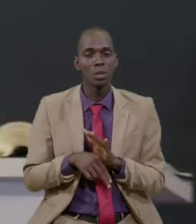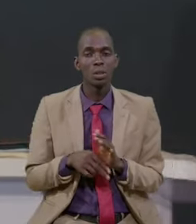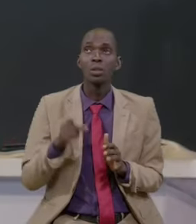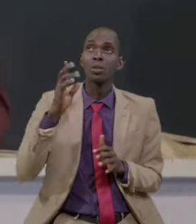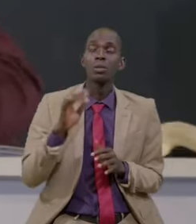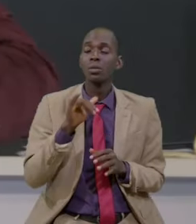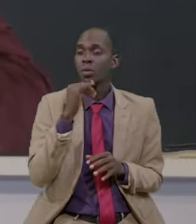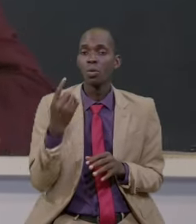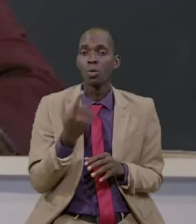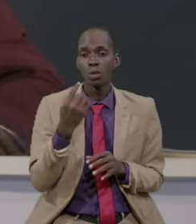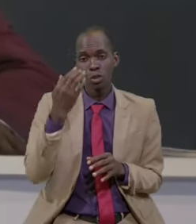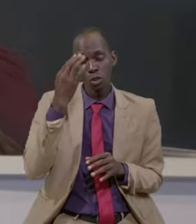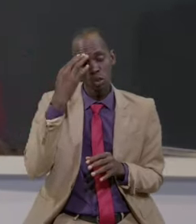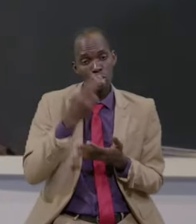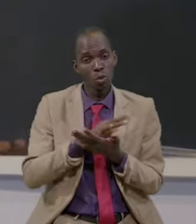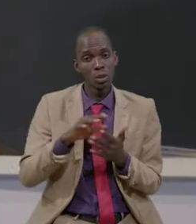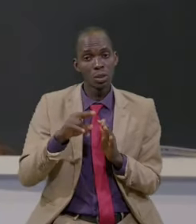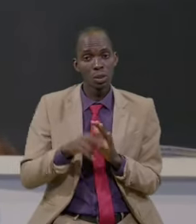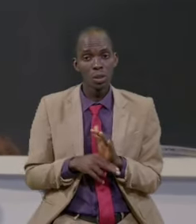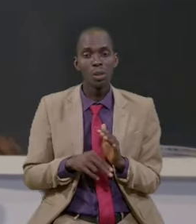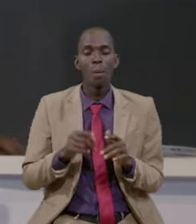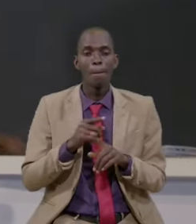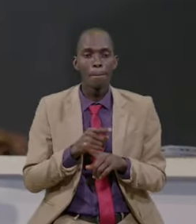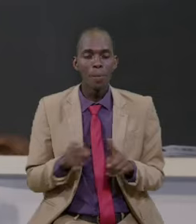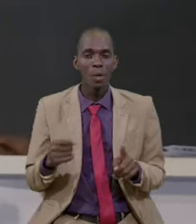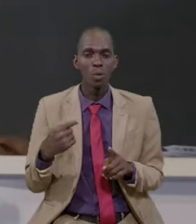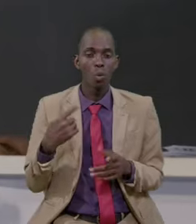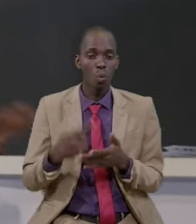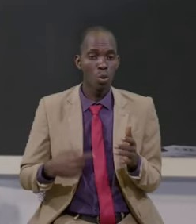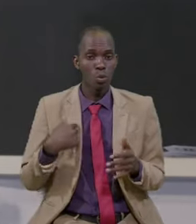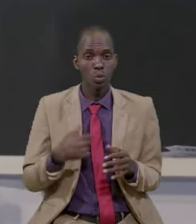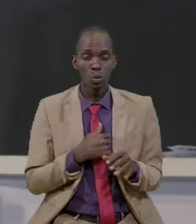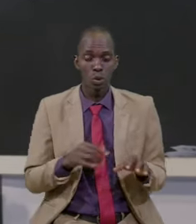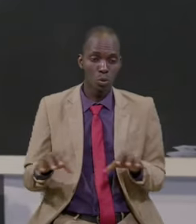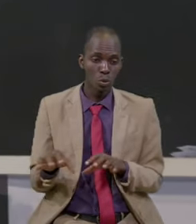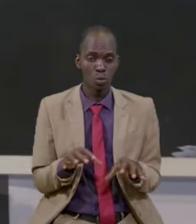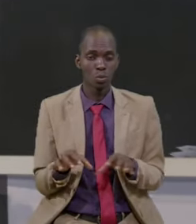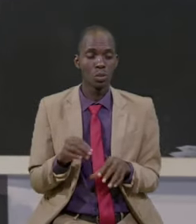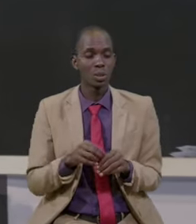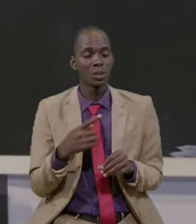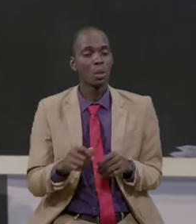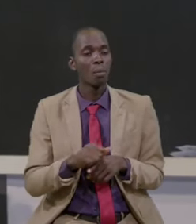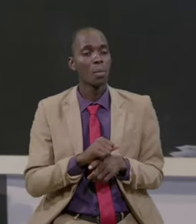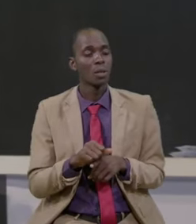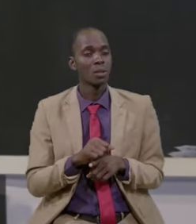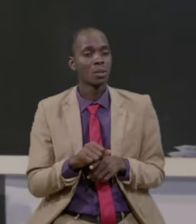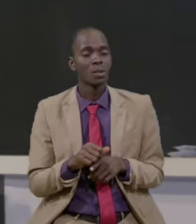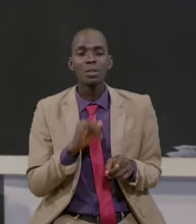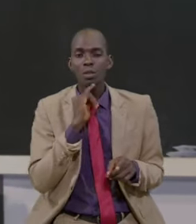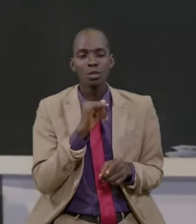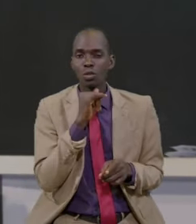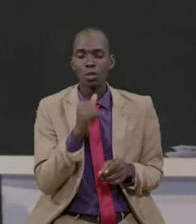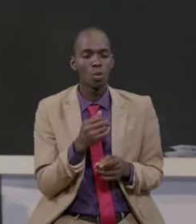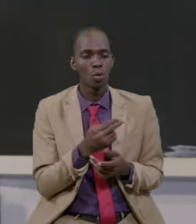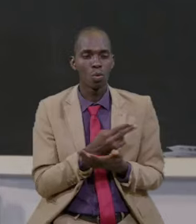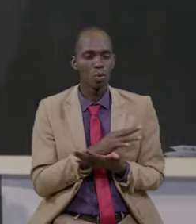reconnaît ce qui, en réalité, n'est pas saint. C'est pas que je réclame ça,